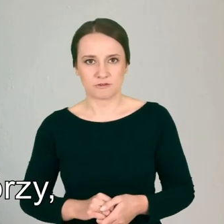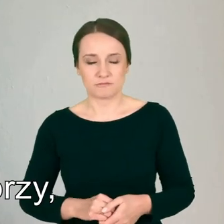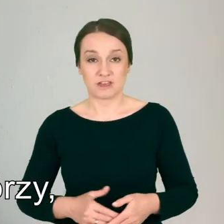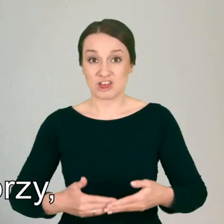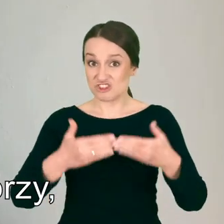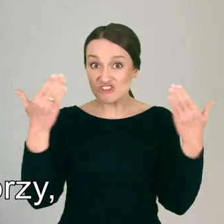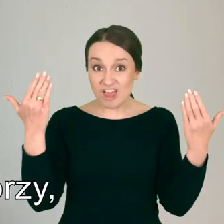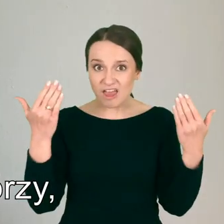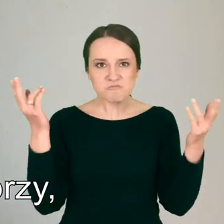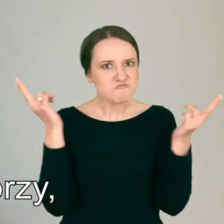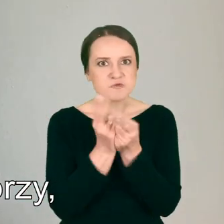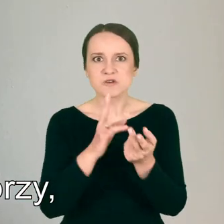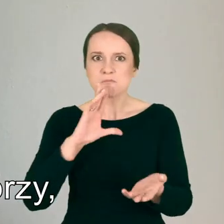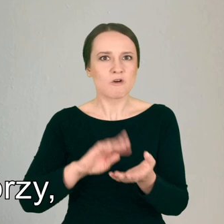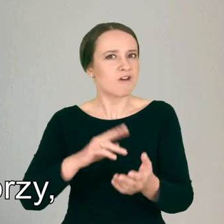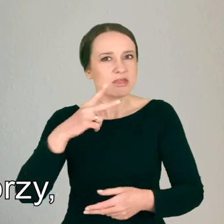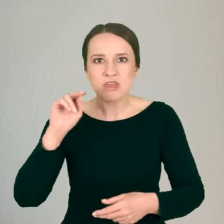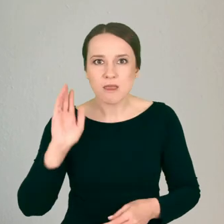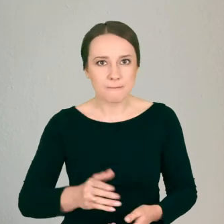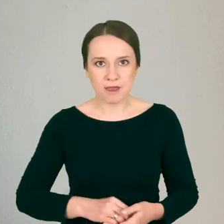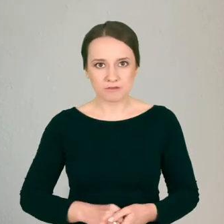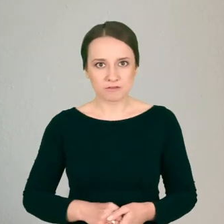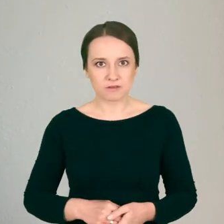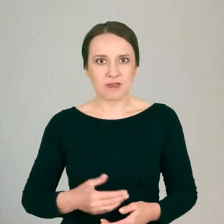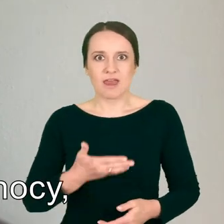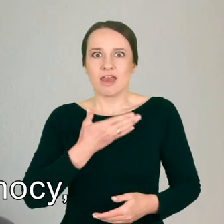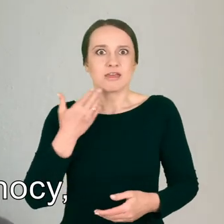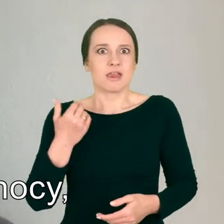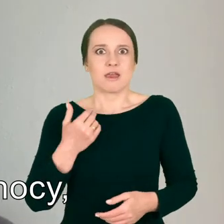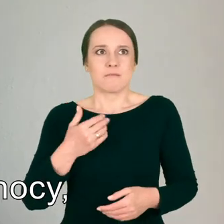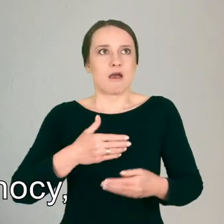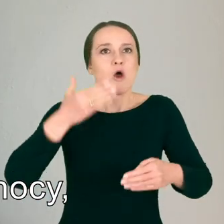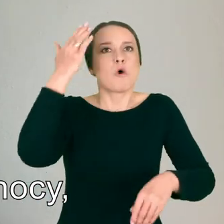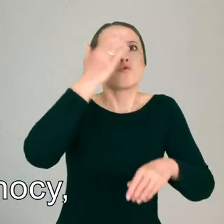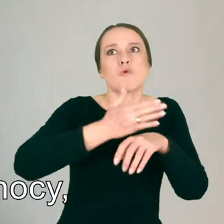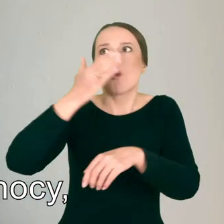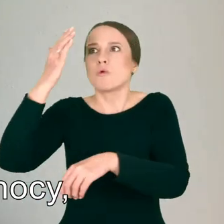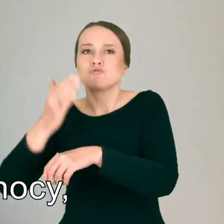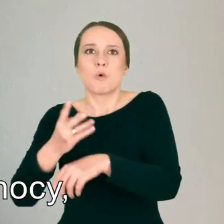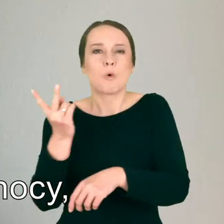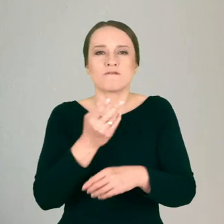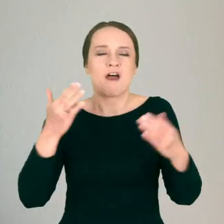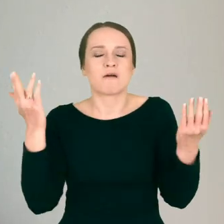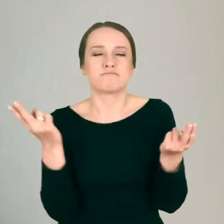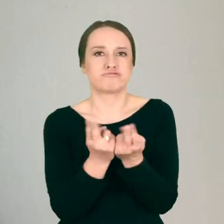Żaden dzień się nie powtórzy. Nie ma dwóch podobnych nocy,